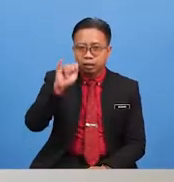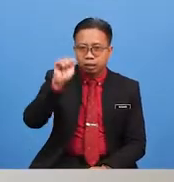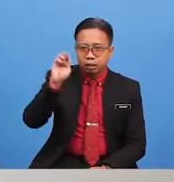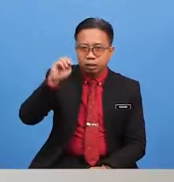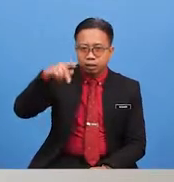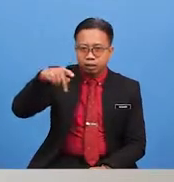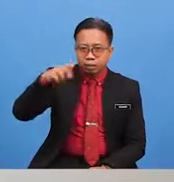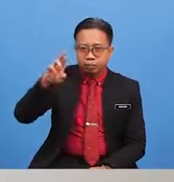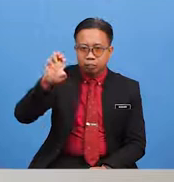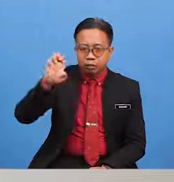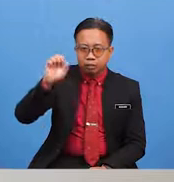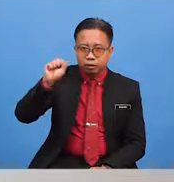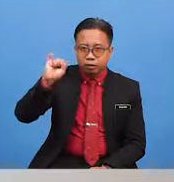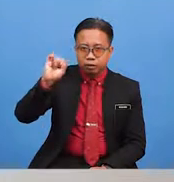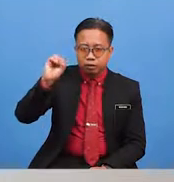Impressionism.